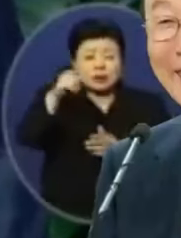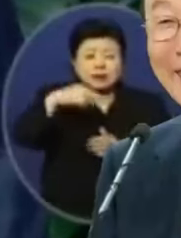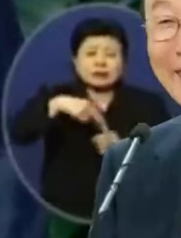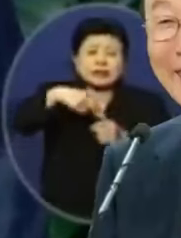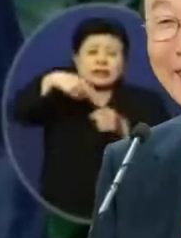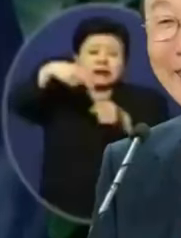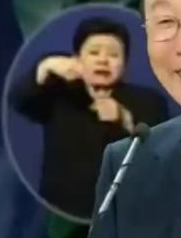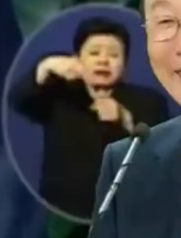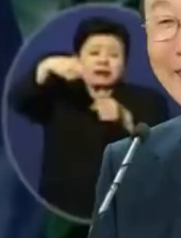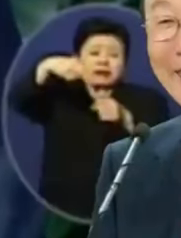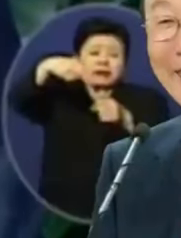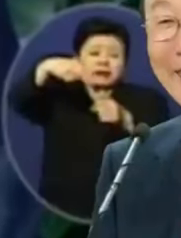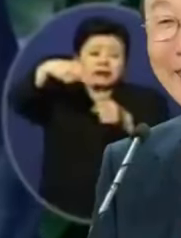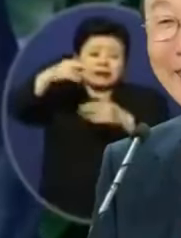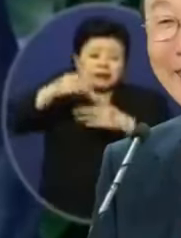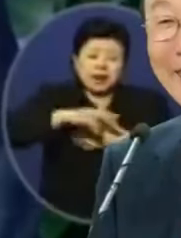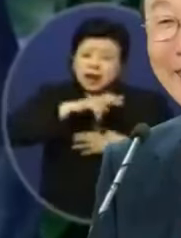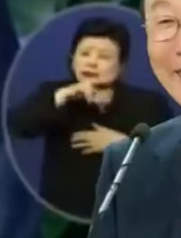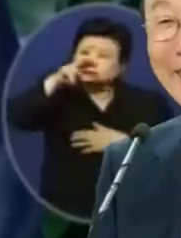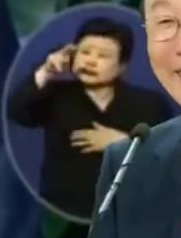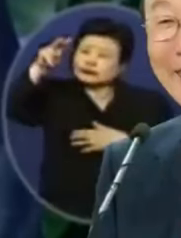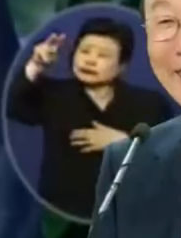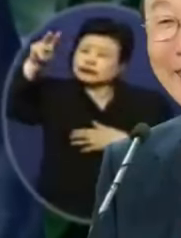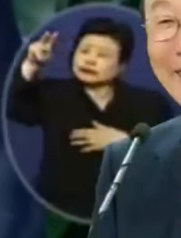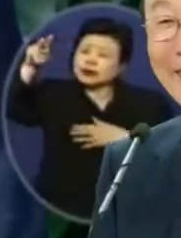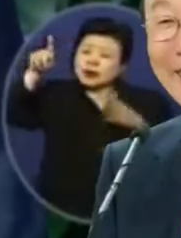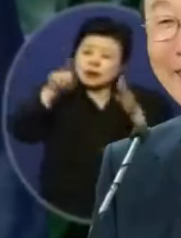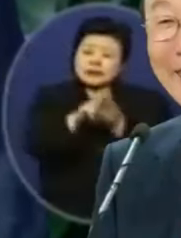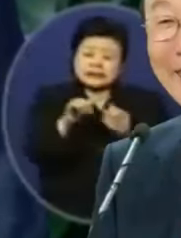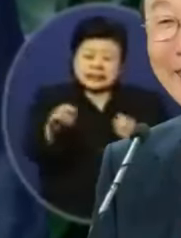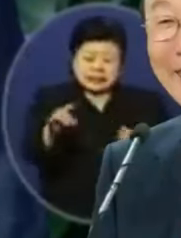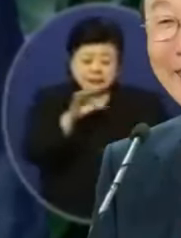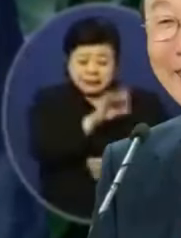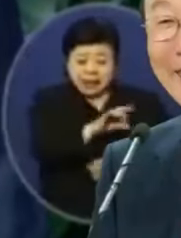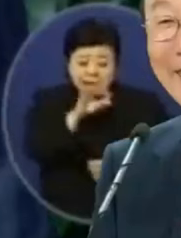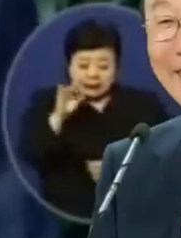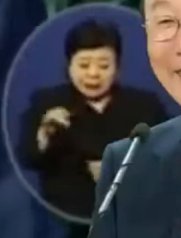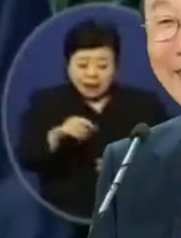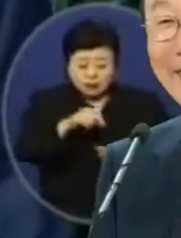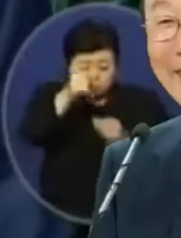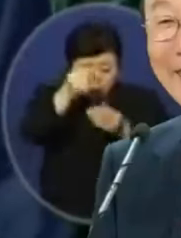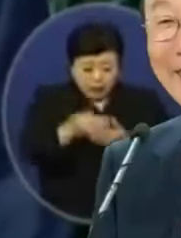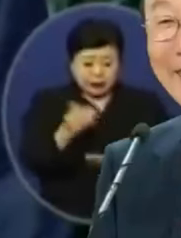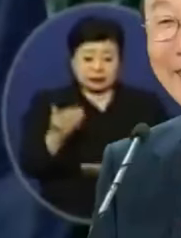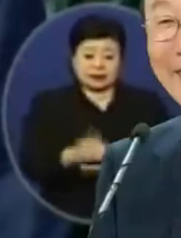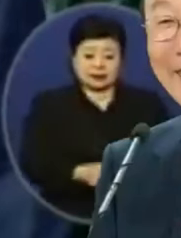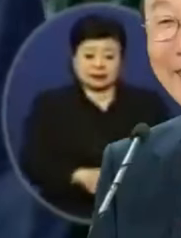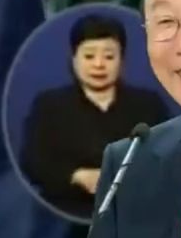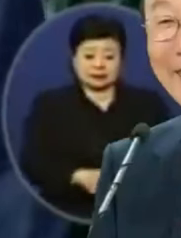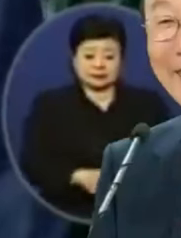것이다. 나를 쳐다보고 믿는 사람마다 구원을 받는다.